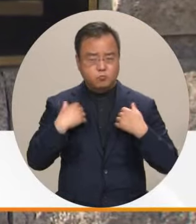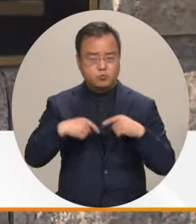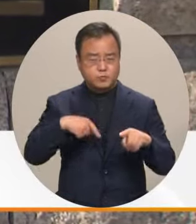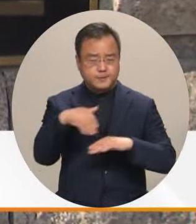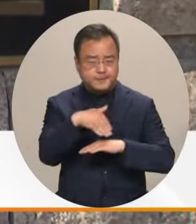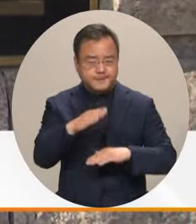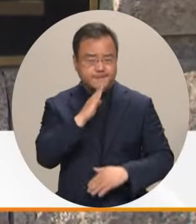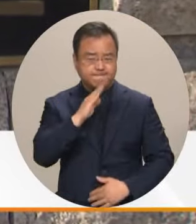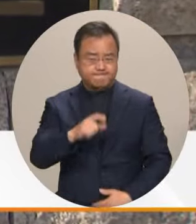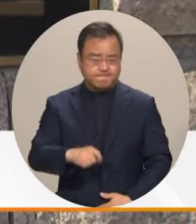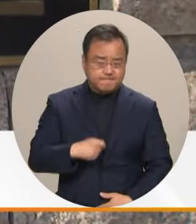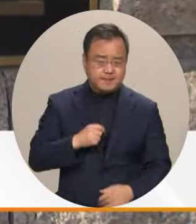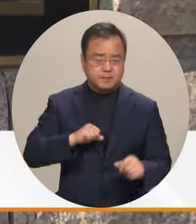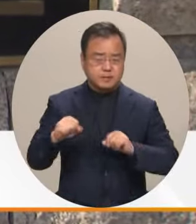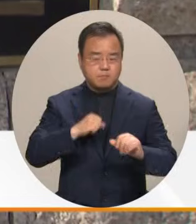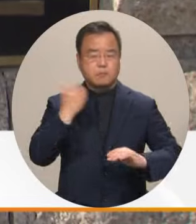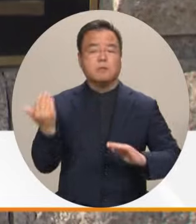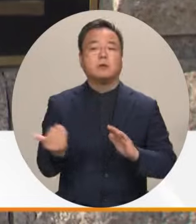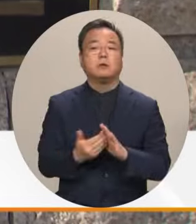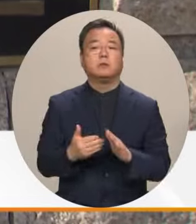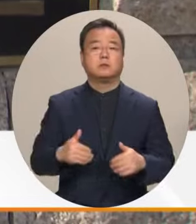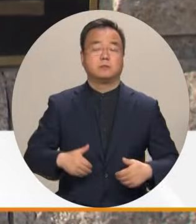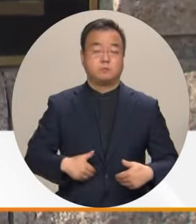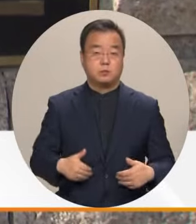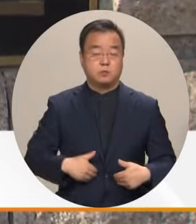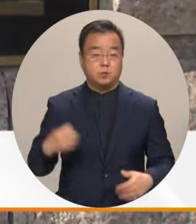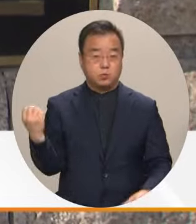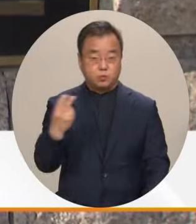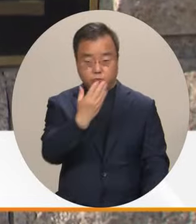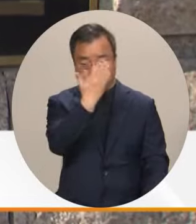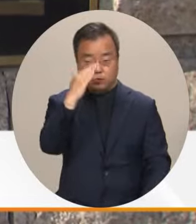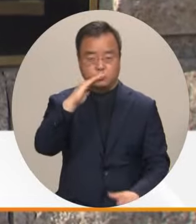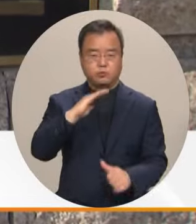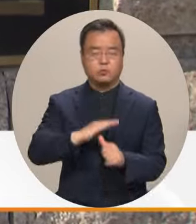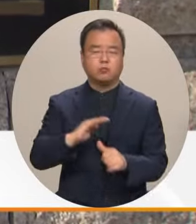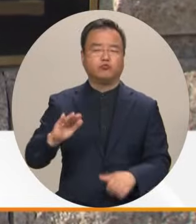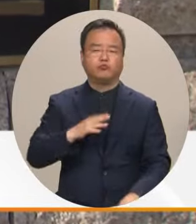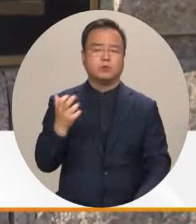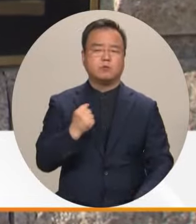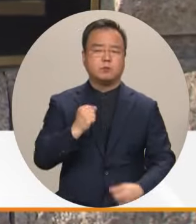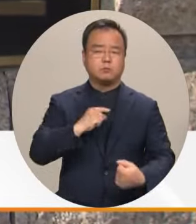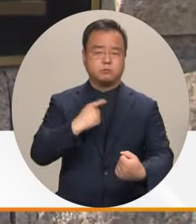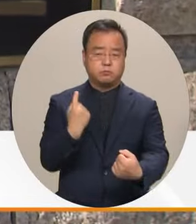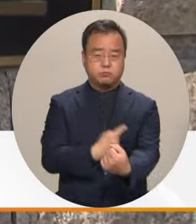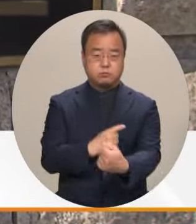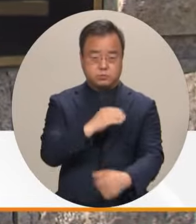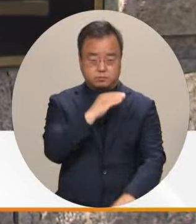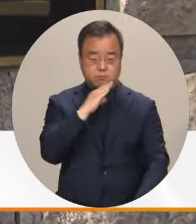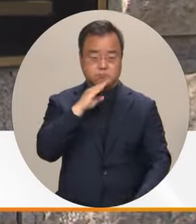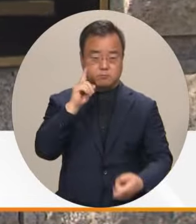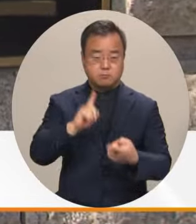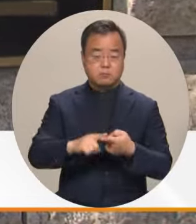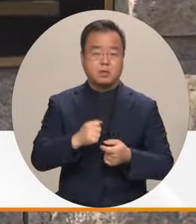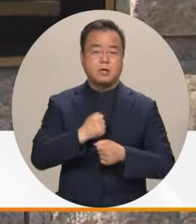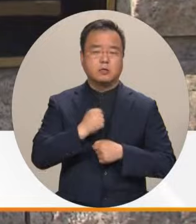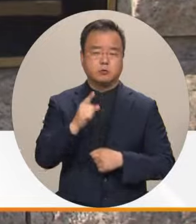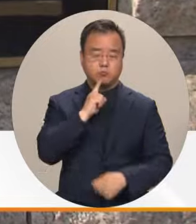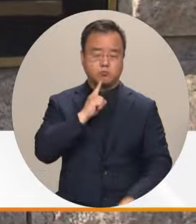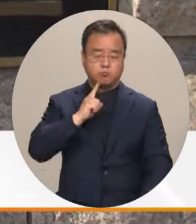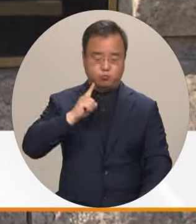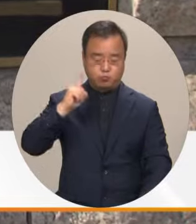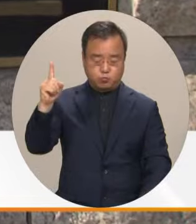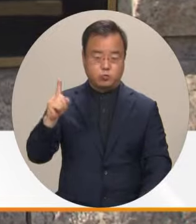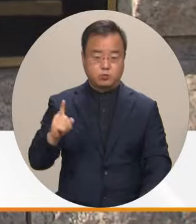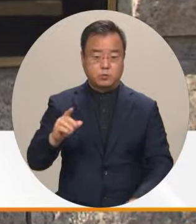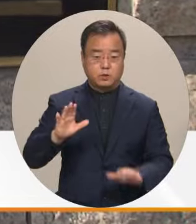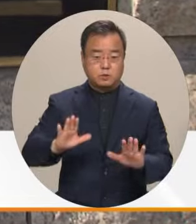정부가보다 실질적인정책을시행하고 청소년으로서우리의기본권을보호받을수있도록이소송을제기했습니다